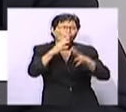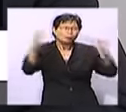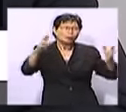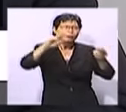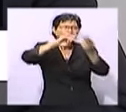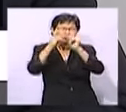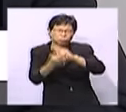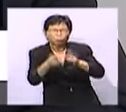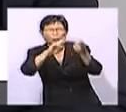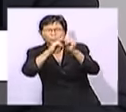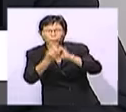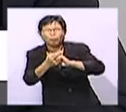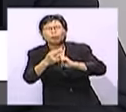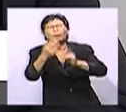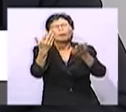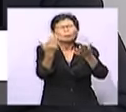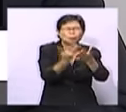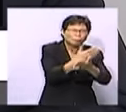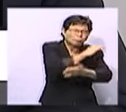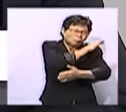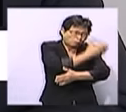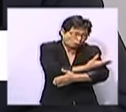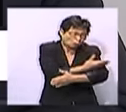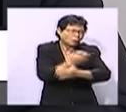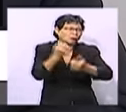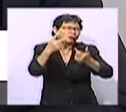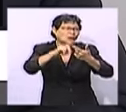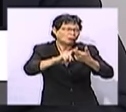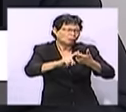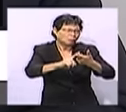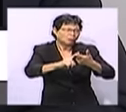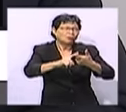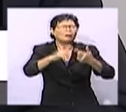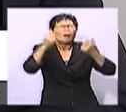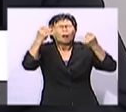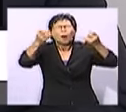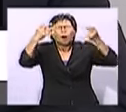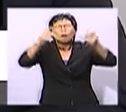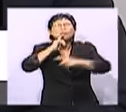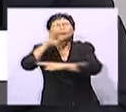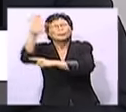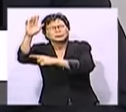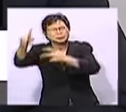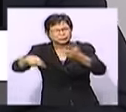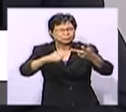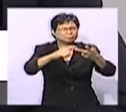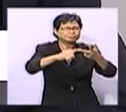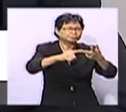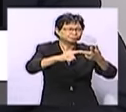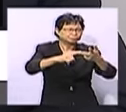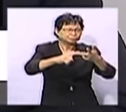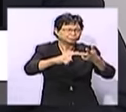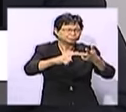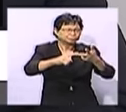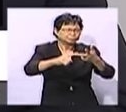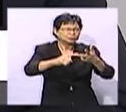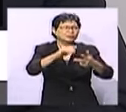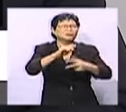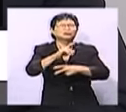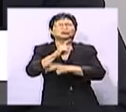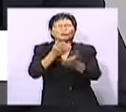devolution of power. There were a lot of promises that rights will be returned to